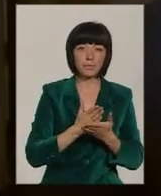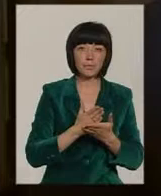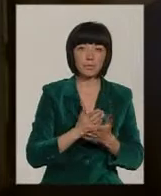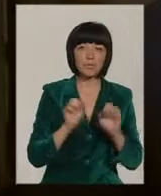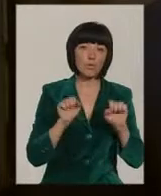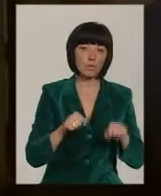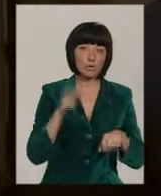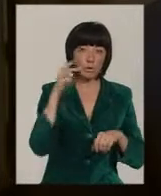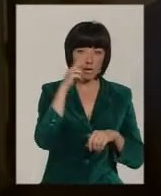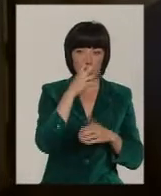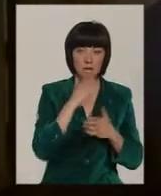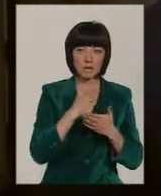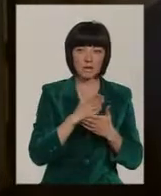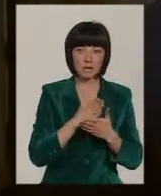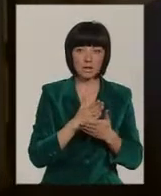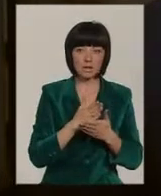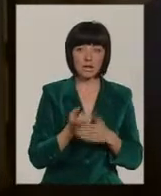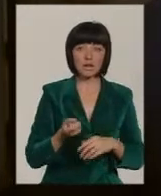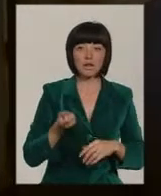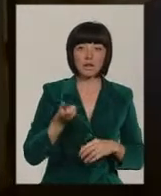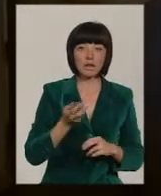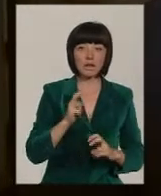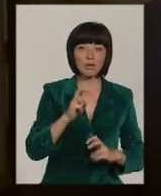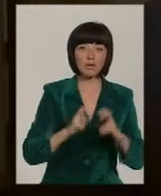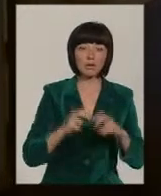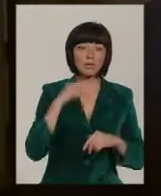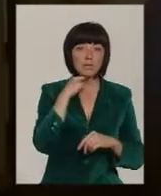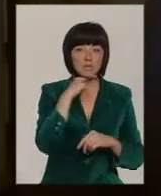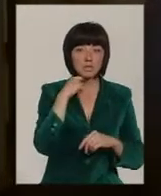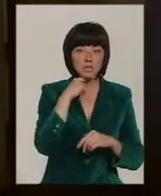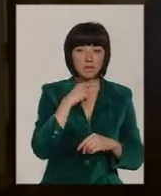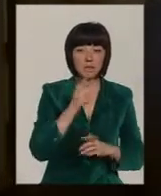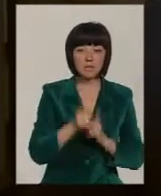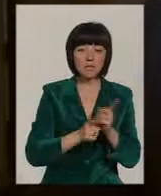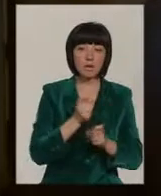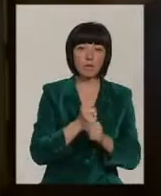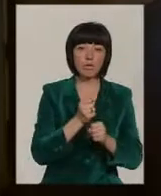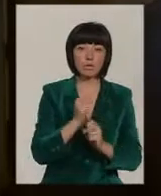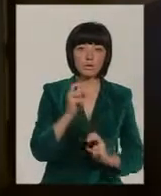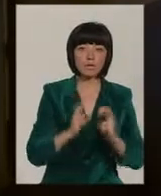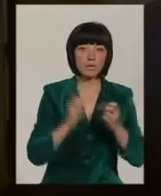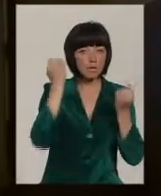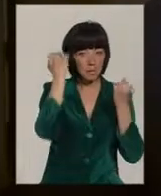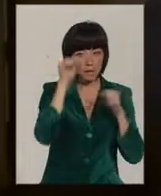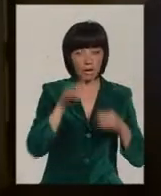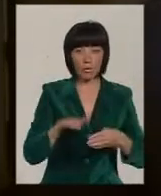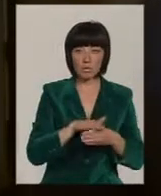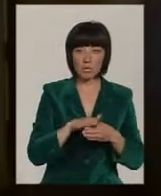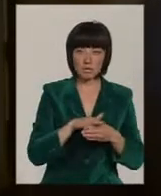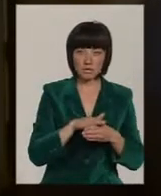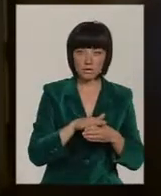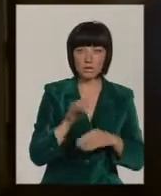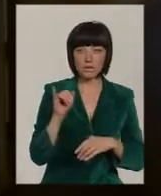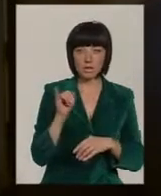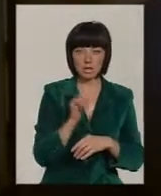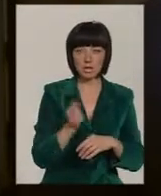можу помилитися, є декілька підприємств, які виготовлять м'ясний перероблюючий завод, не пам'ятаю прізвище, як його.